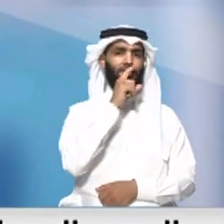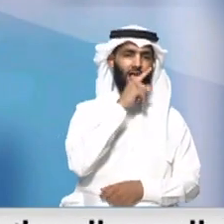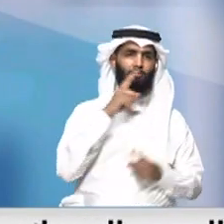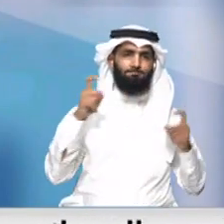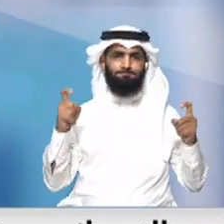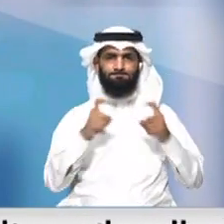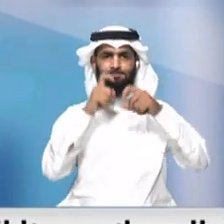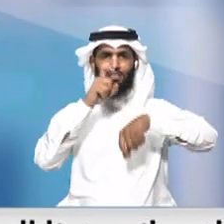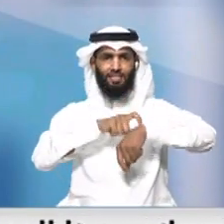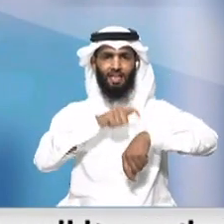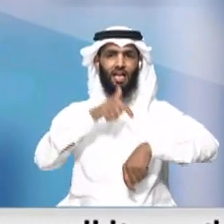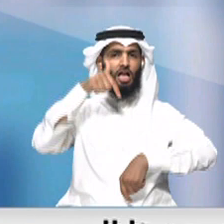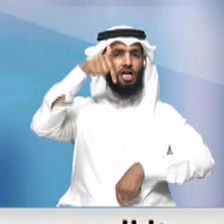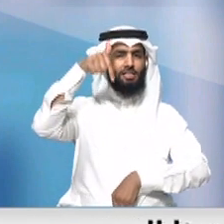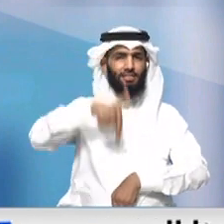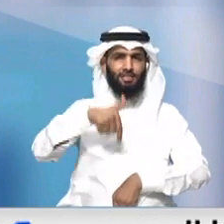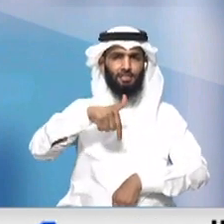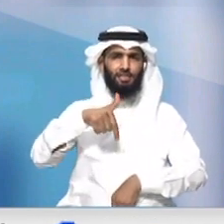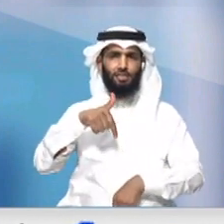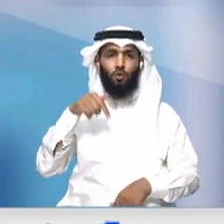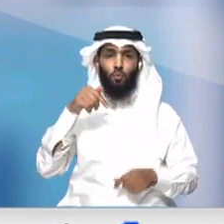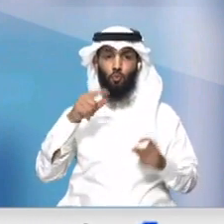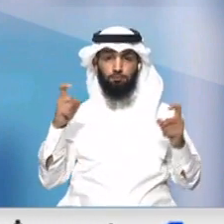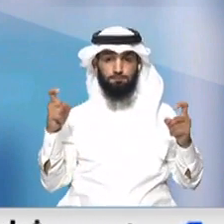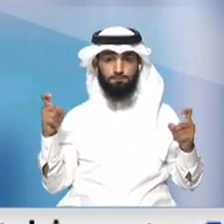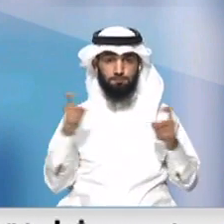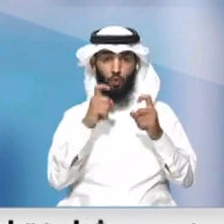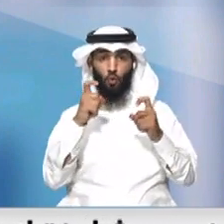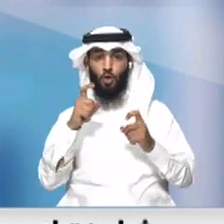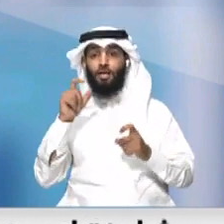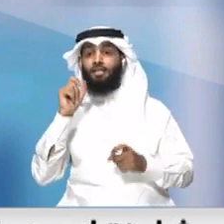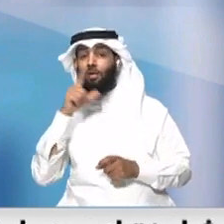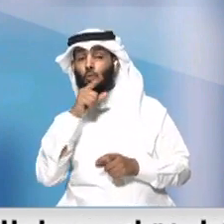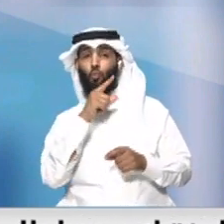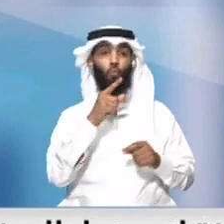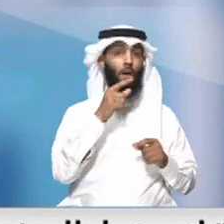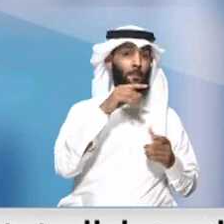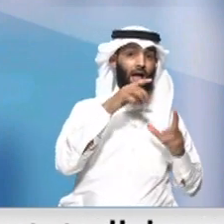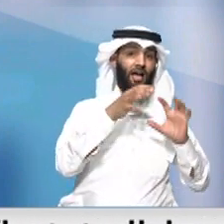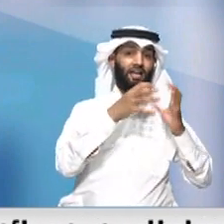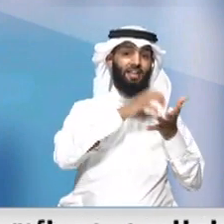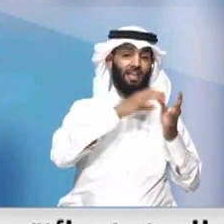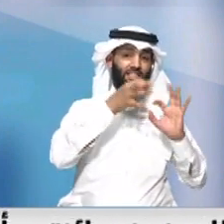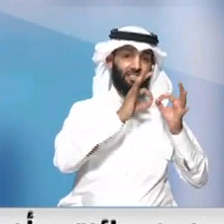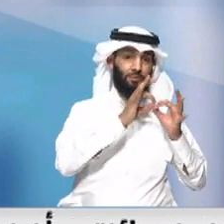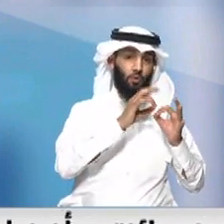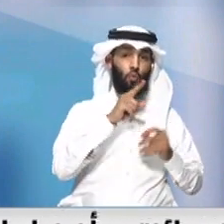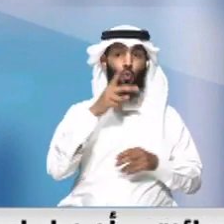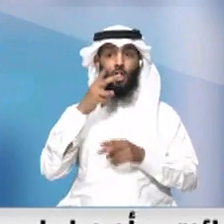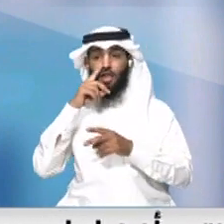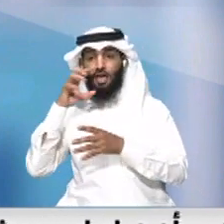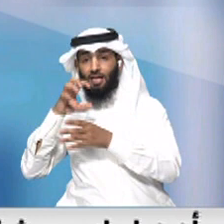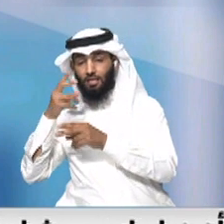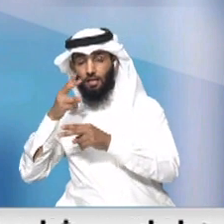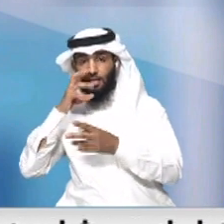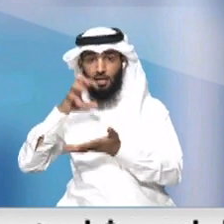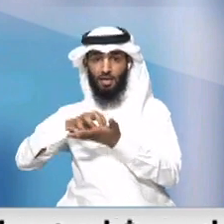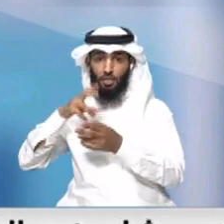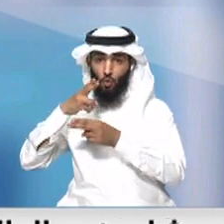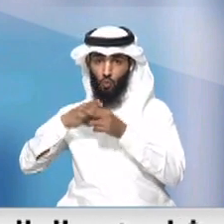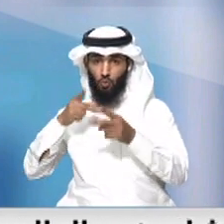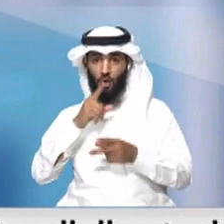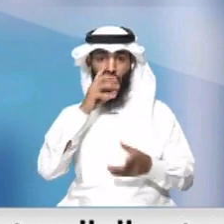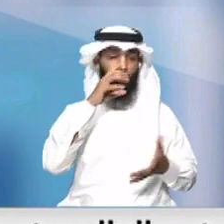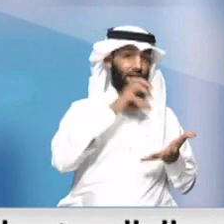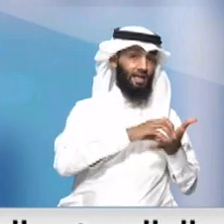السادسة مساء يلعب كاظم مع بورغان، وفي السابعة والنصف يلتقي الكويت بالقادسية، وذلك على صالة الاتحاد